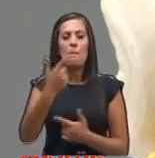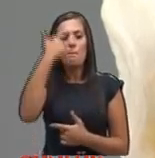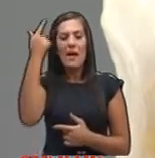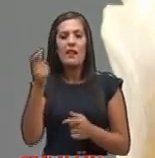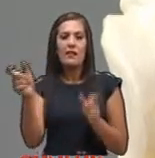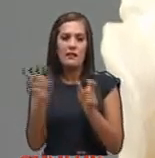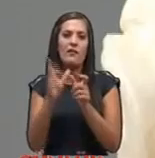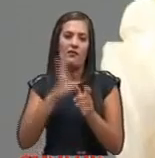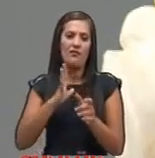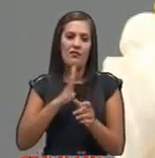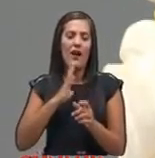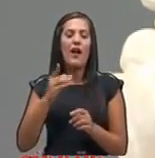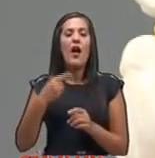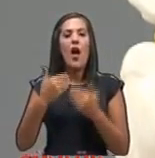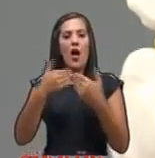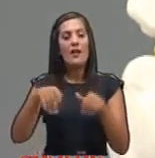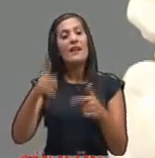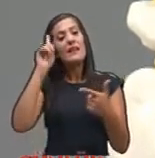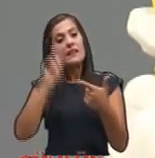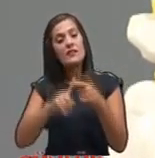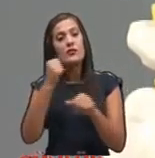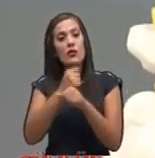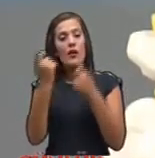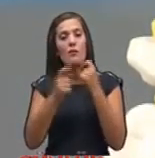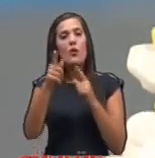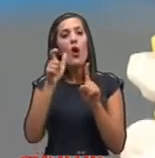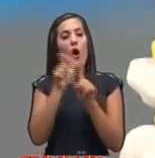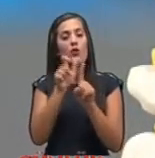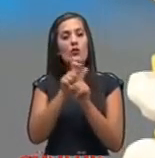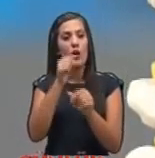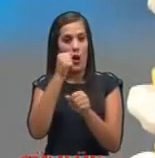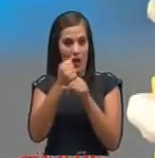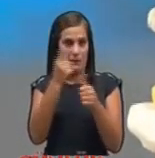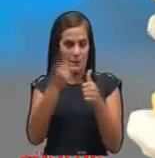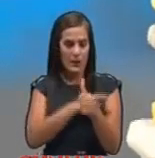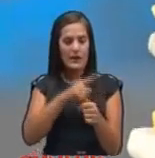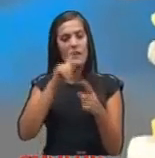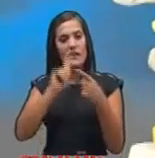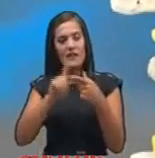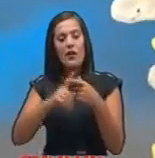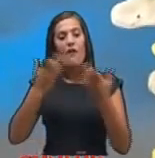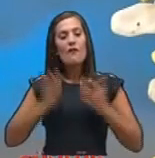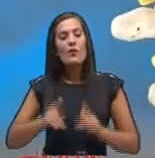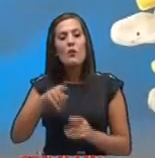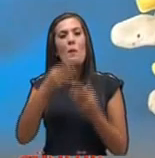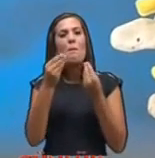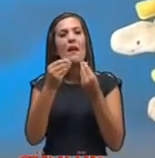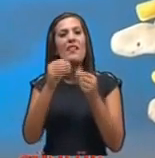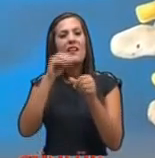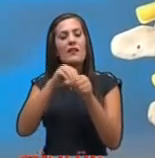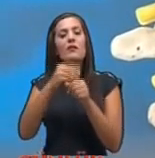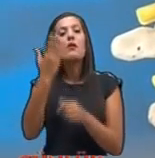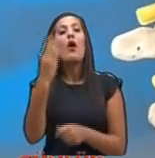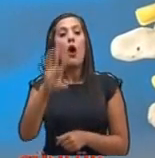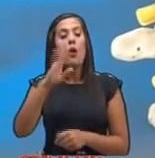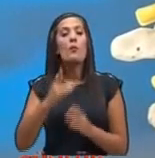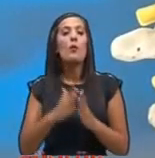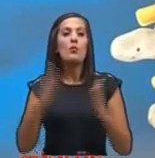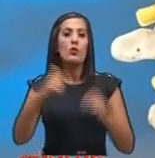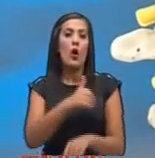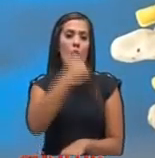limitler içinde önlerler. Bir ikincisi de bu koruyucu görevi. İkincisi de vücudumuz eğer bu madde olmasaydı büyük ölçüde, tabii